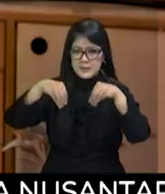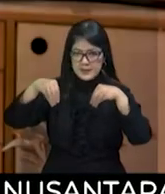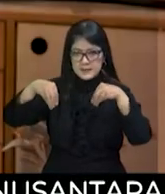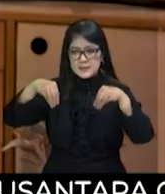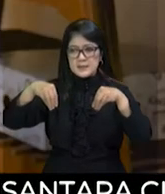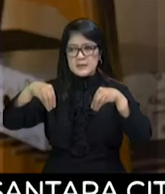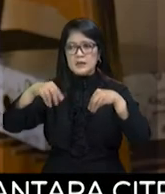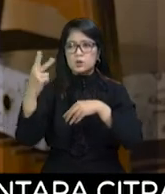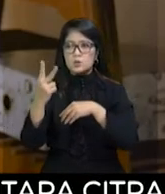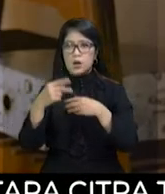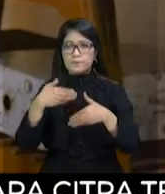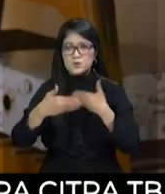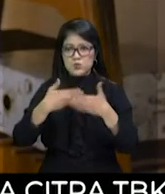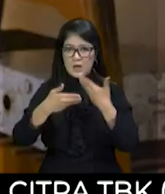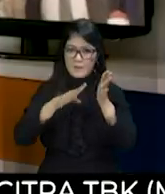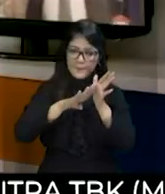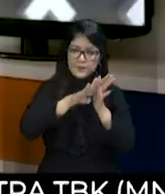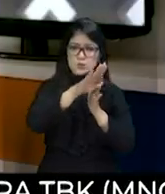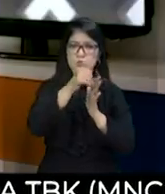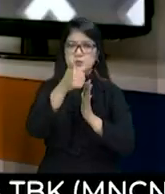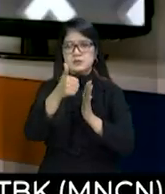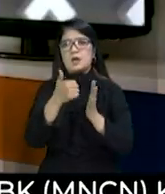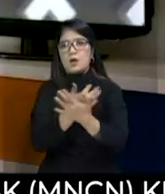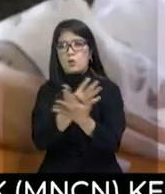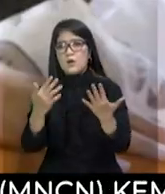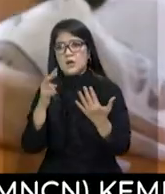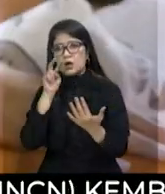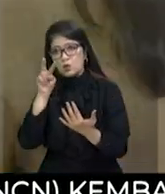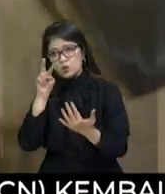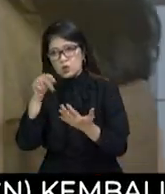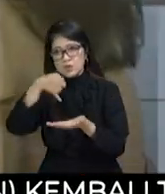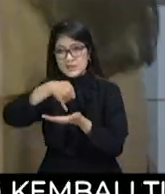kedua perusahaan, sehingga masyarakat dapat menikmati konten dan tayangan